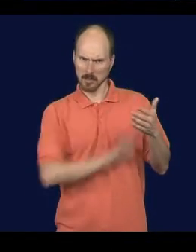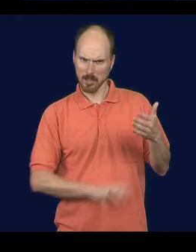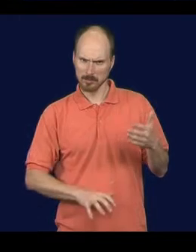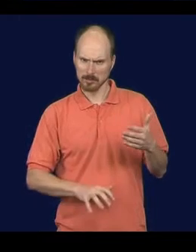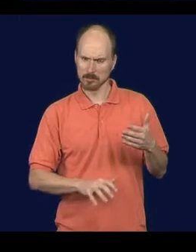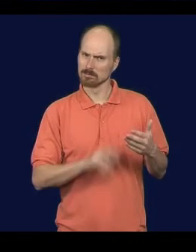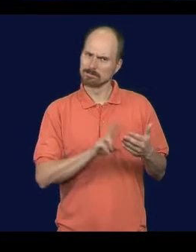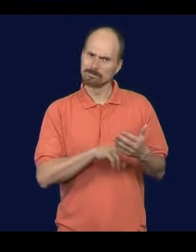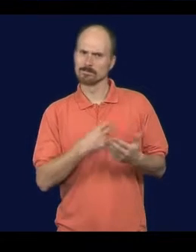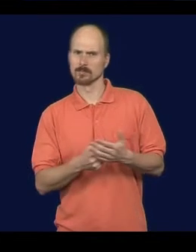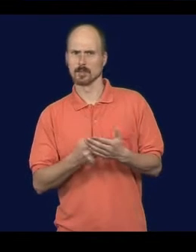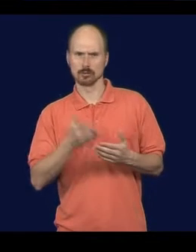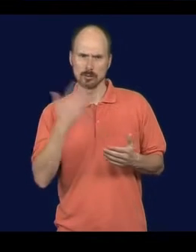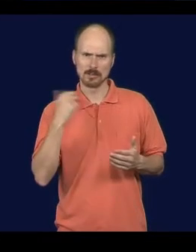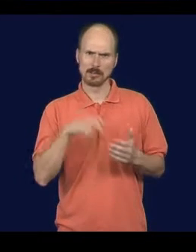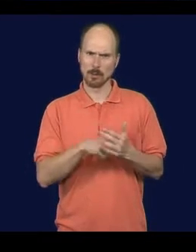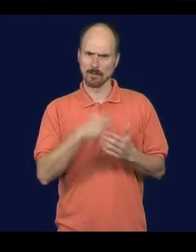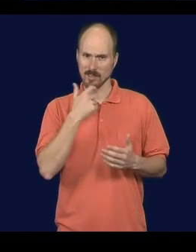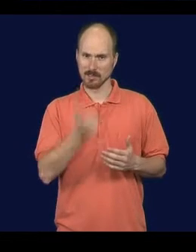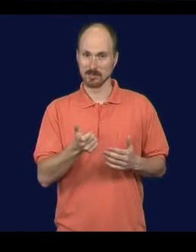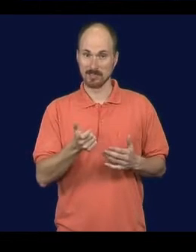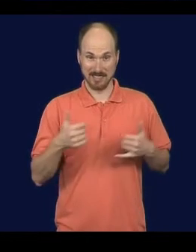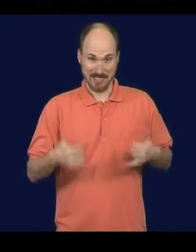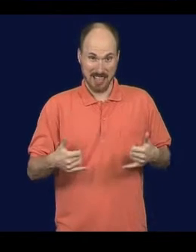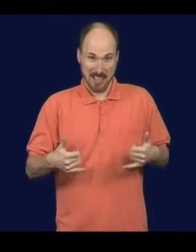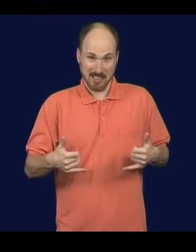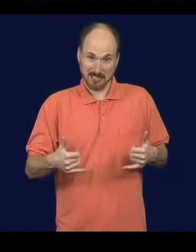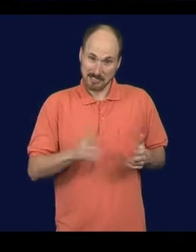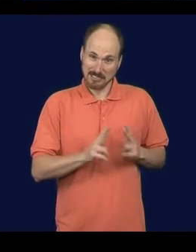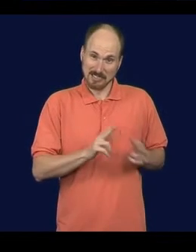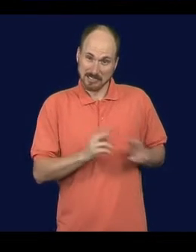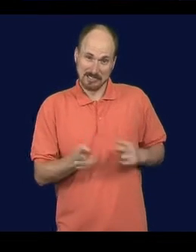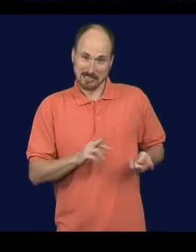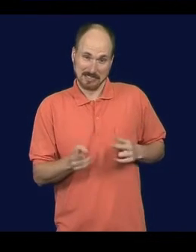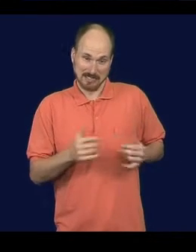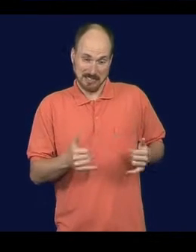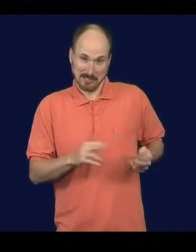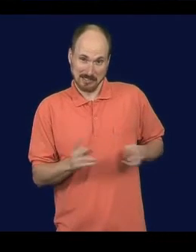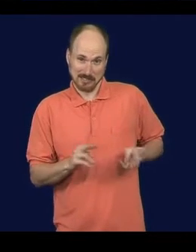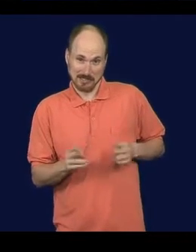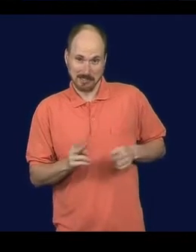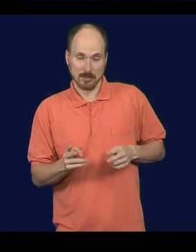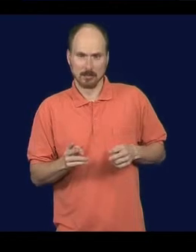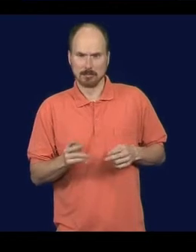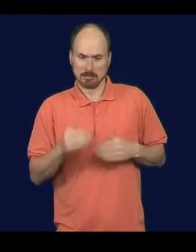půl metru. Jo? Takže to dokáže.